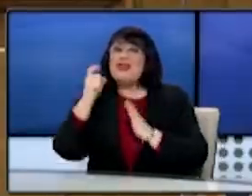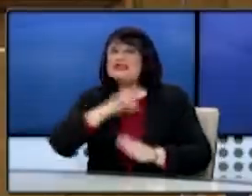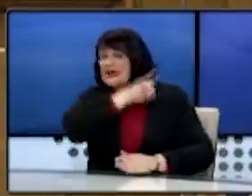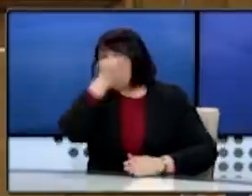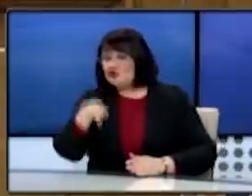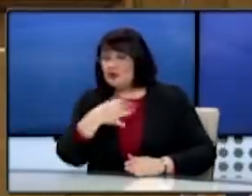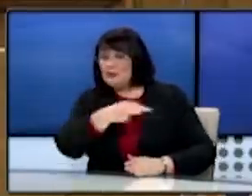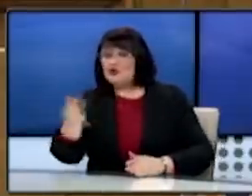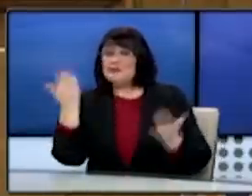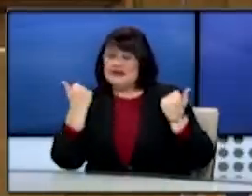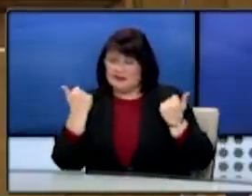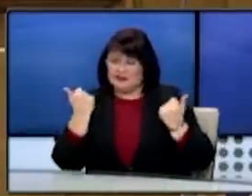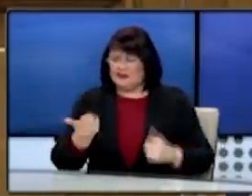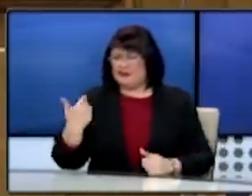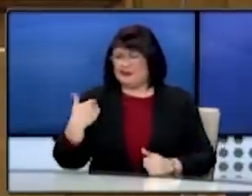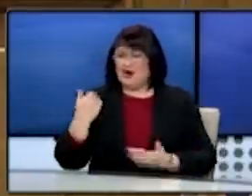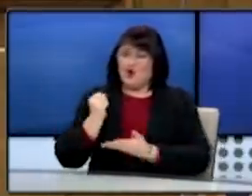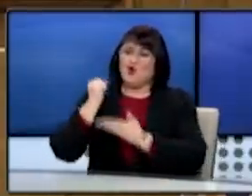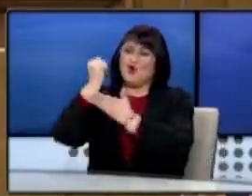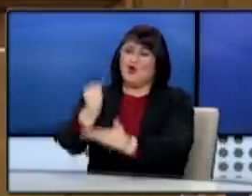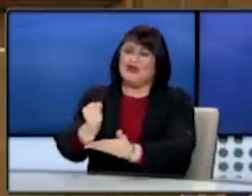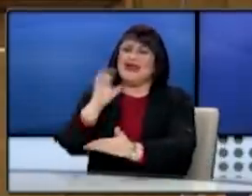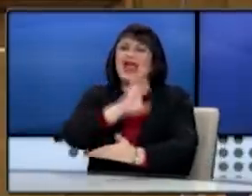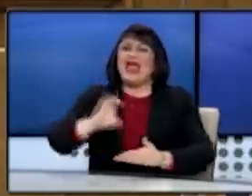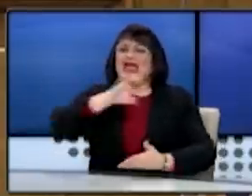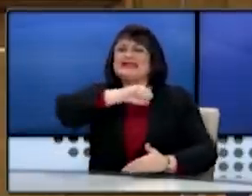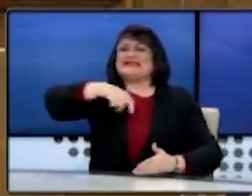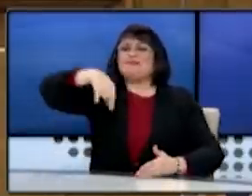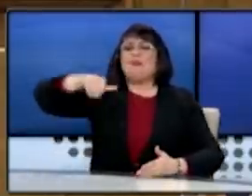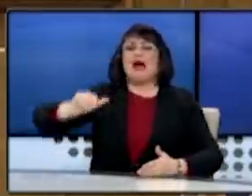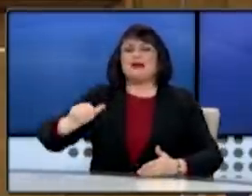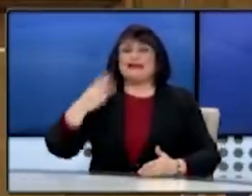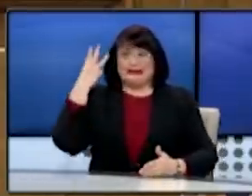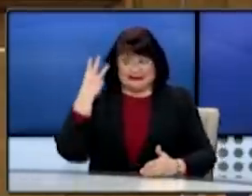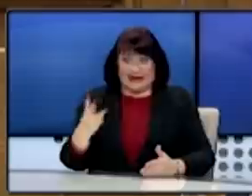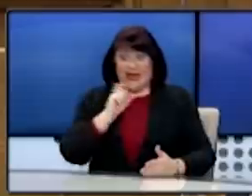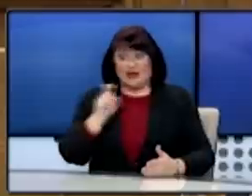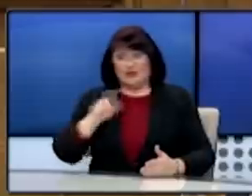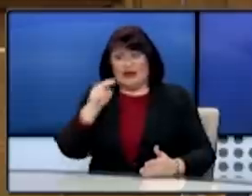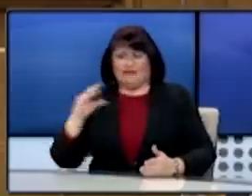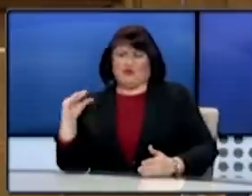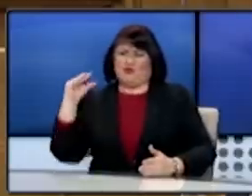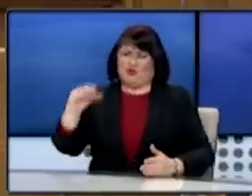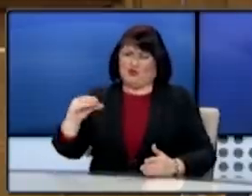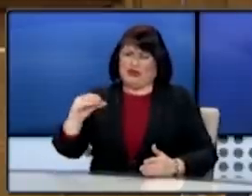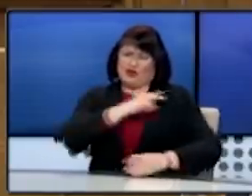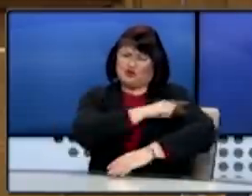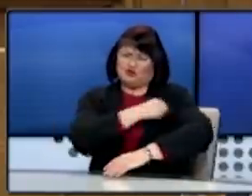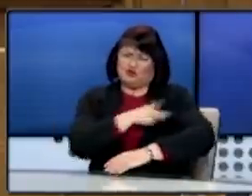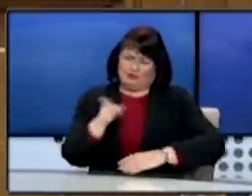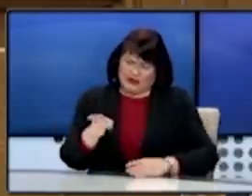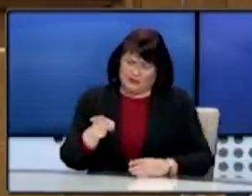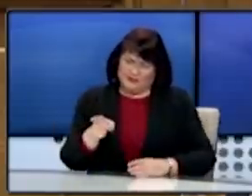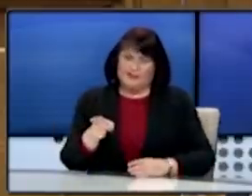2010. Πρόσφατα εγκρίθηκε κονδύλι του ΕΣΠΑ ύψους περίπου 3 εκατομμυρίων ευρώ για